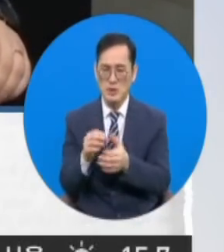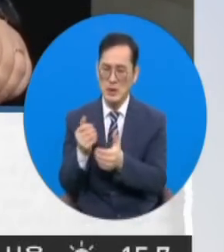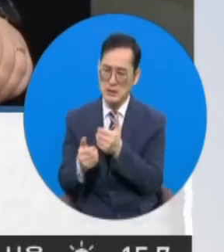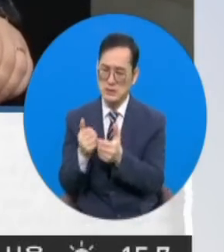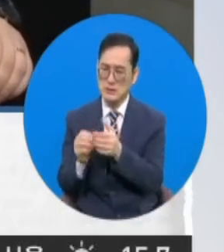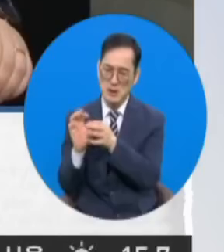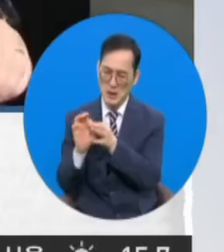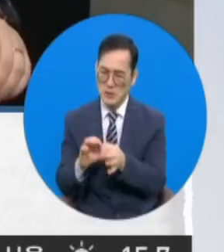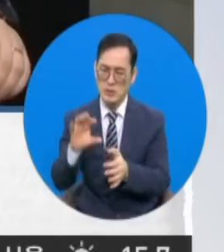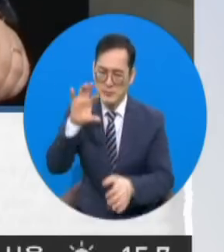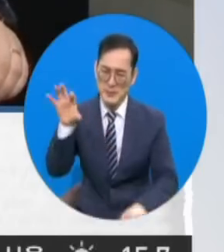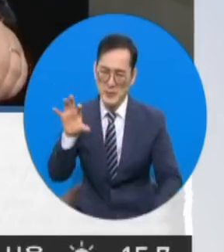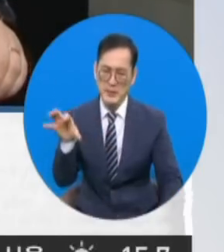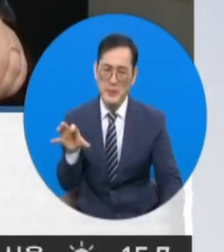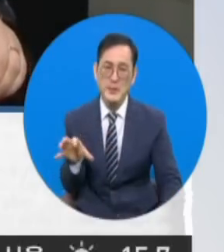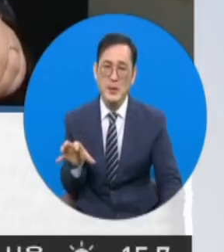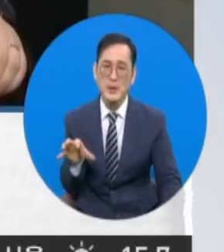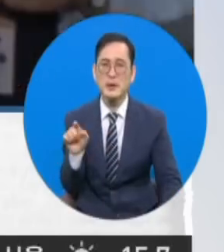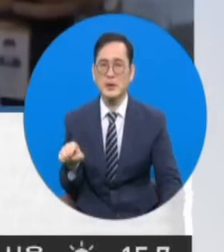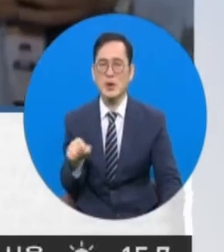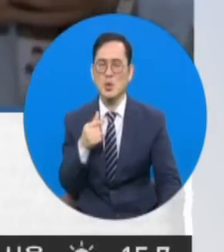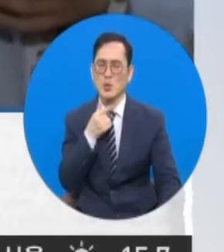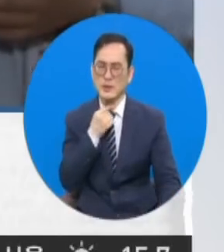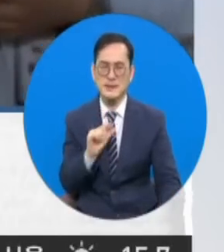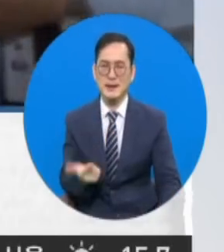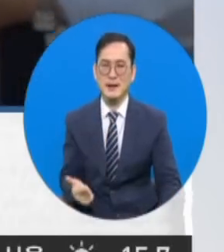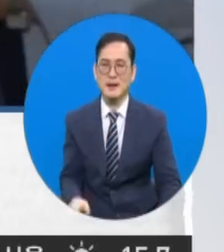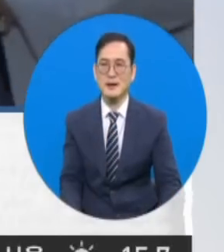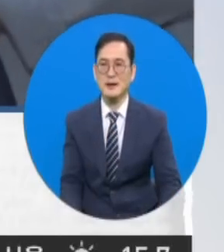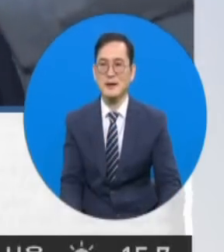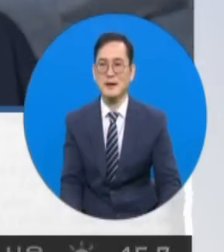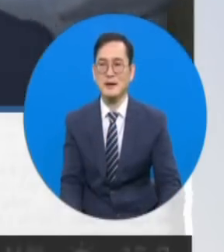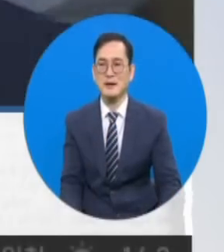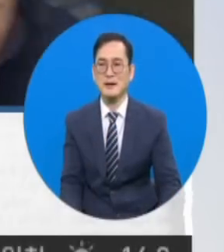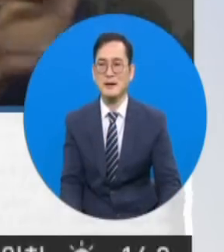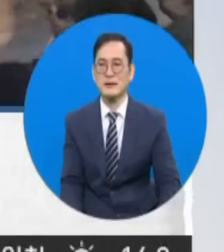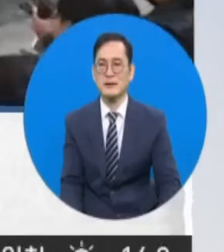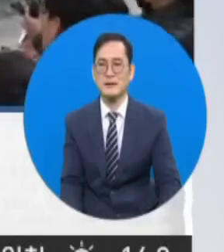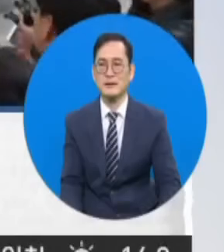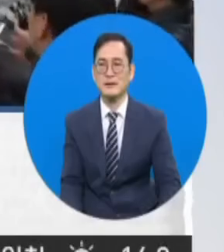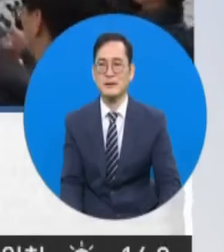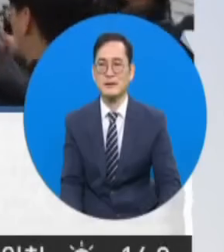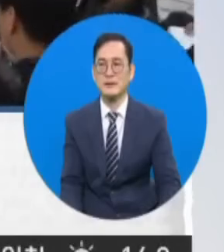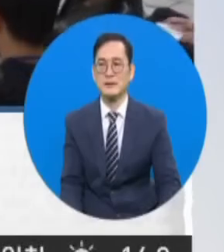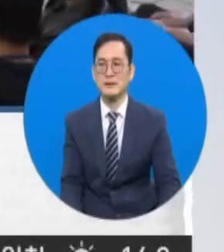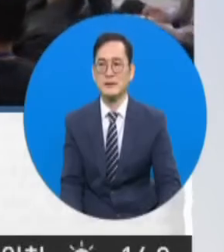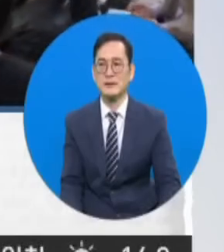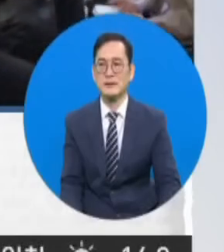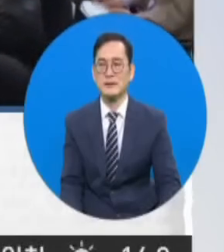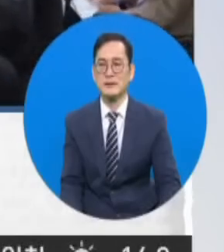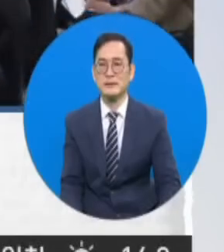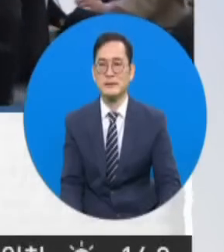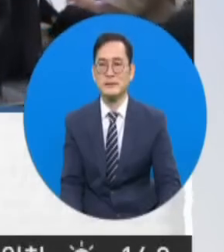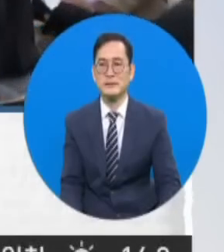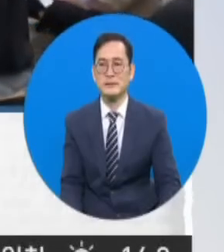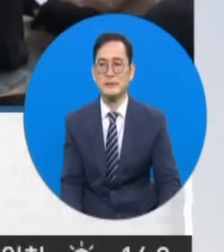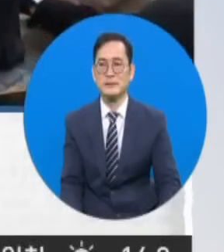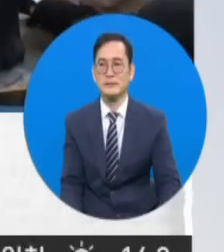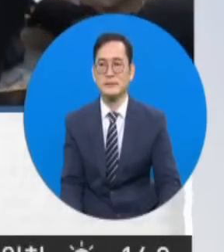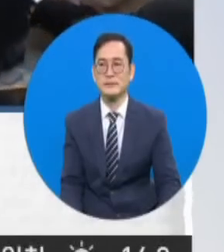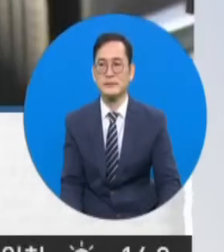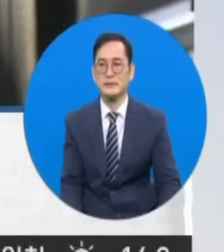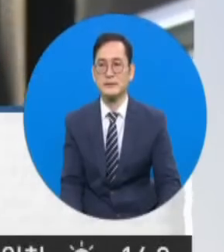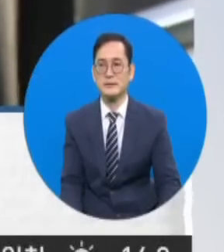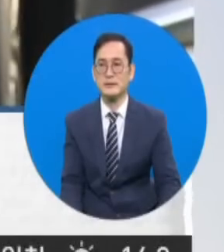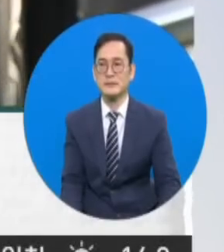드러나는 셈이 될테니까 최대한 그건 맞고 싶을 거예요 그렇다 보니까이 징계 수익에 대해서는 고민을 할 수밖에 없겠죠 사실 마음 같아서는